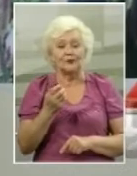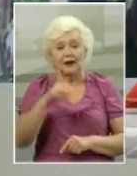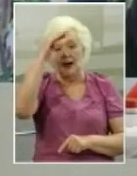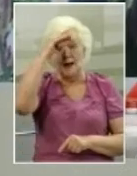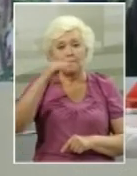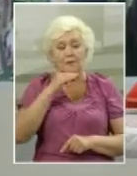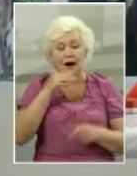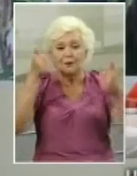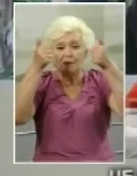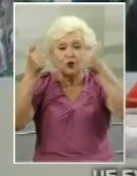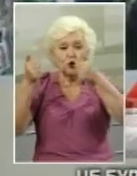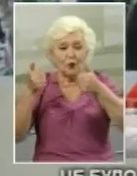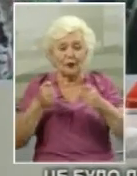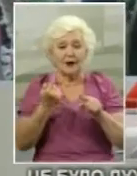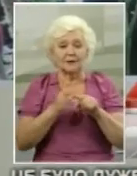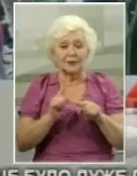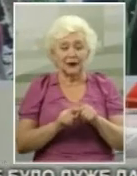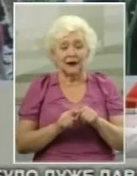папіним фотоапаратом. Це